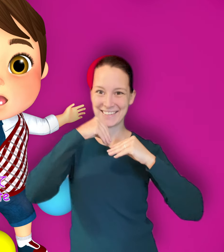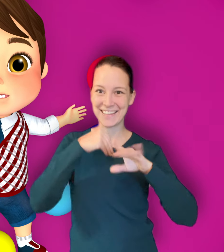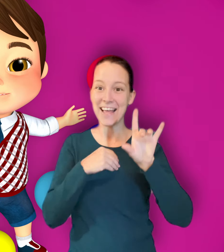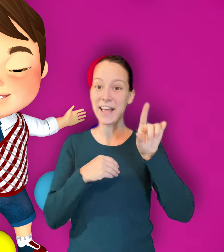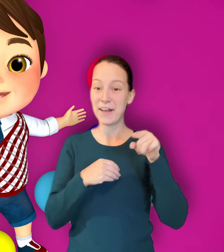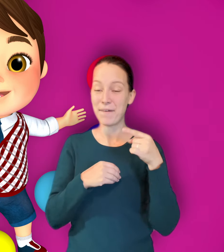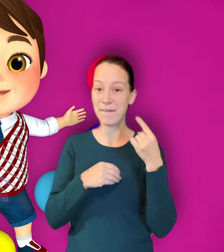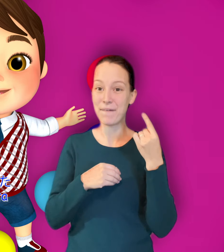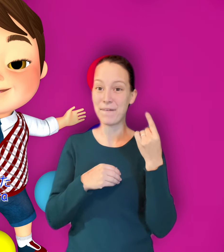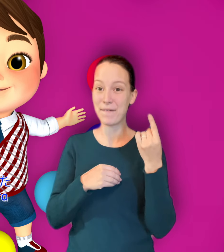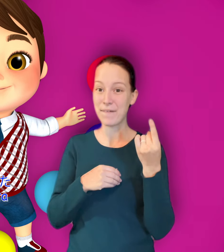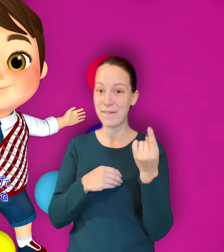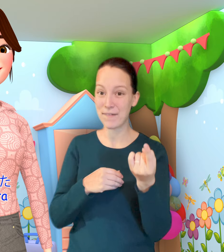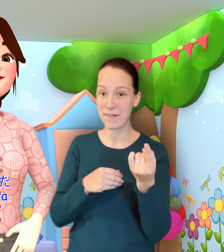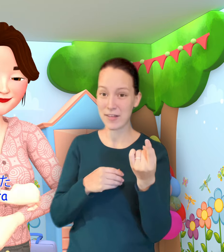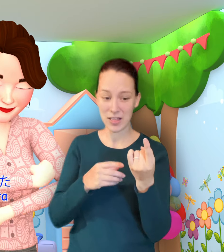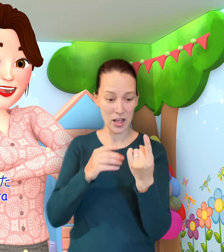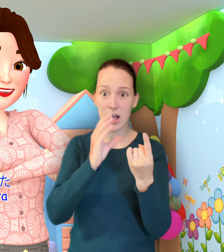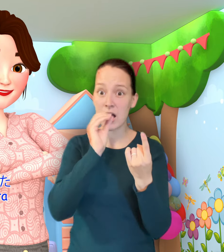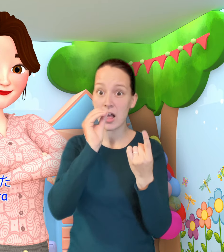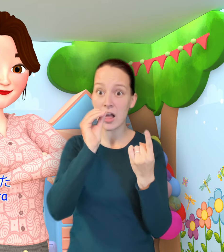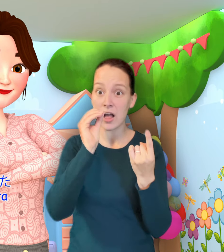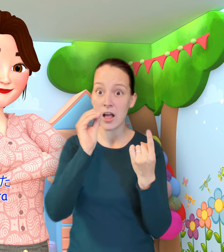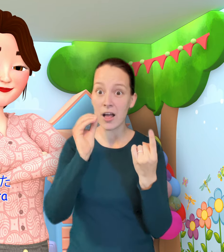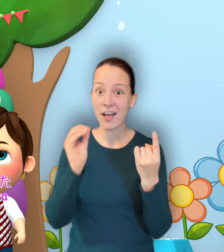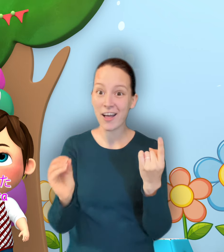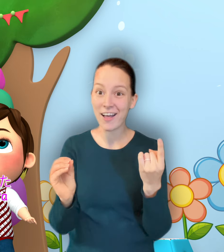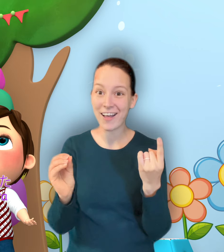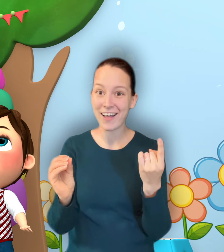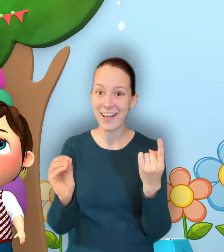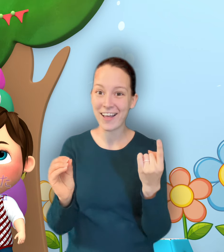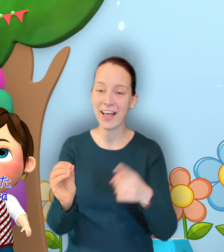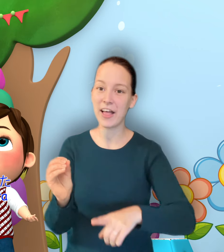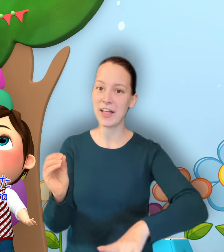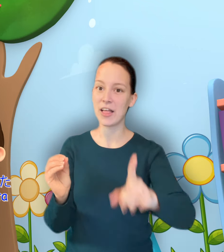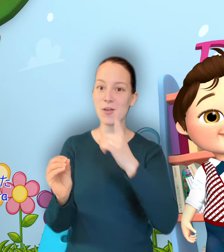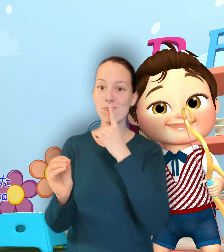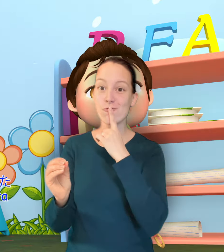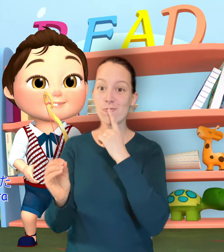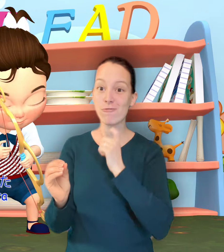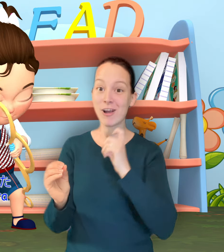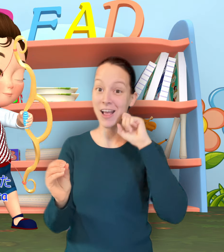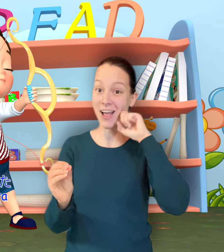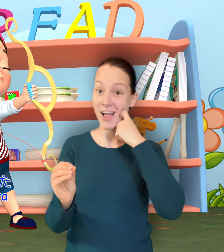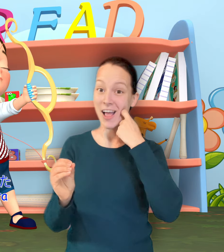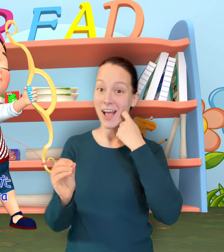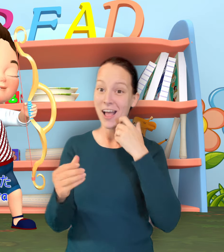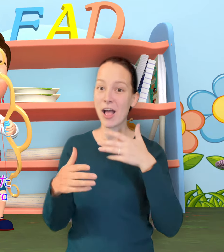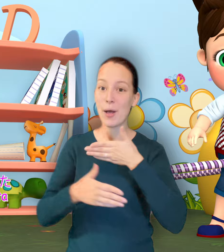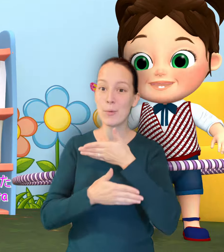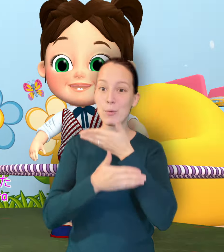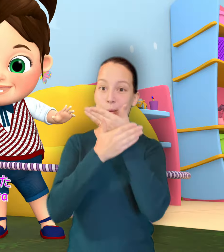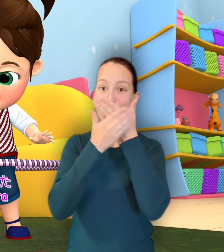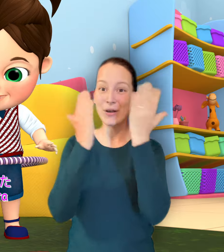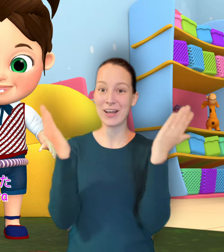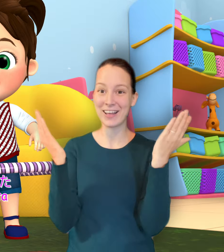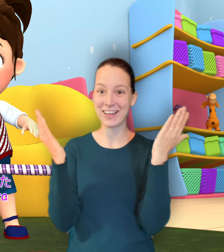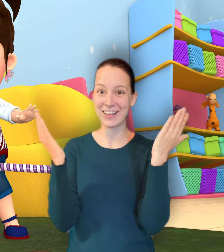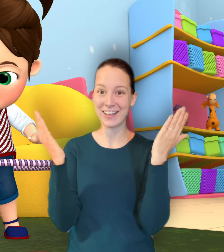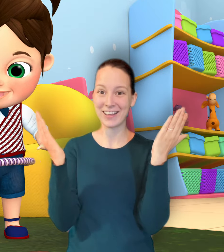言って1つも残っていなかった1つも残ってい